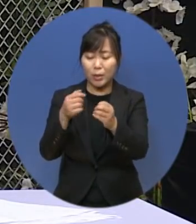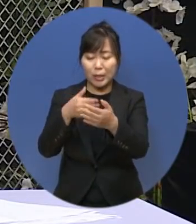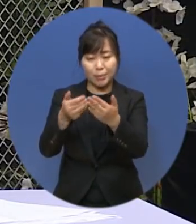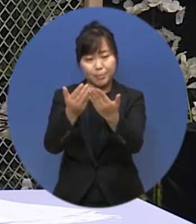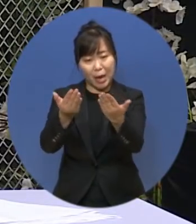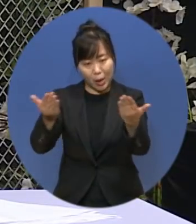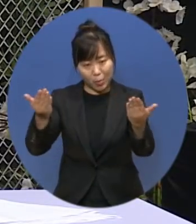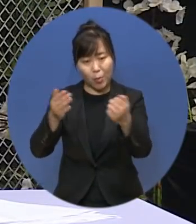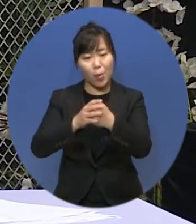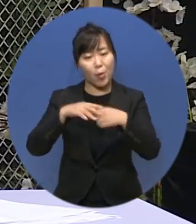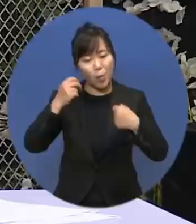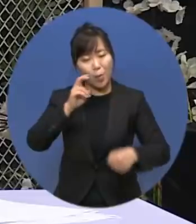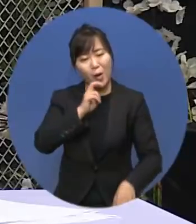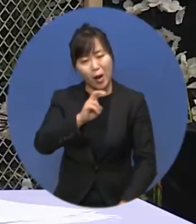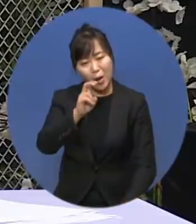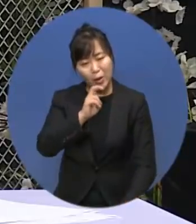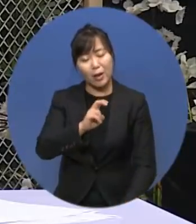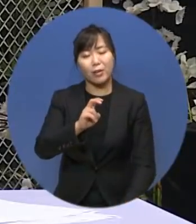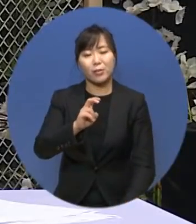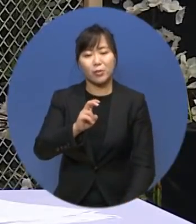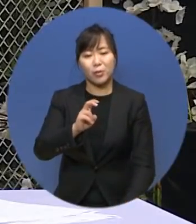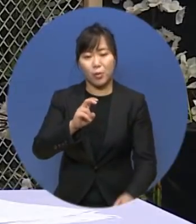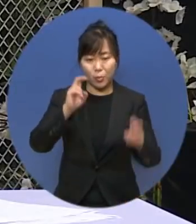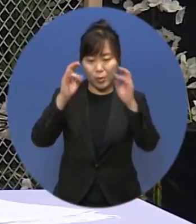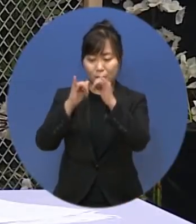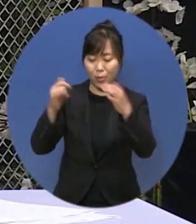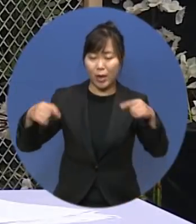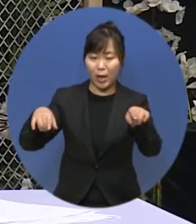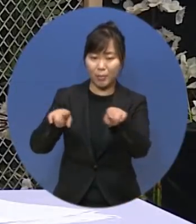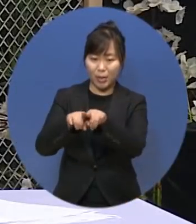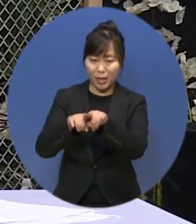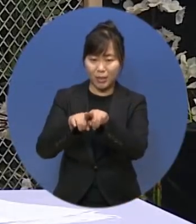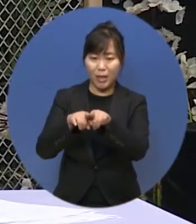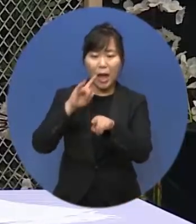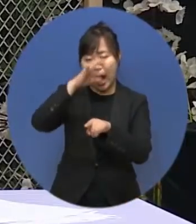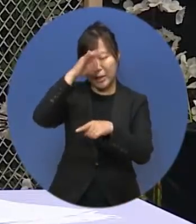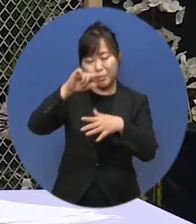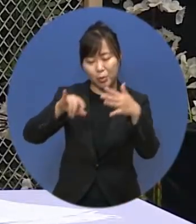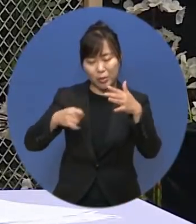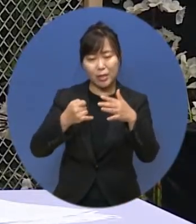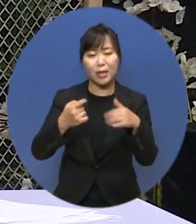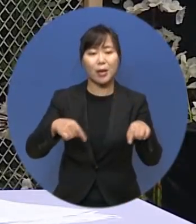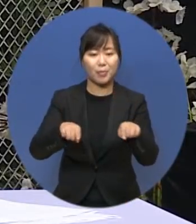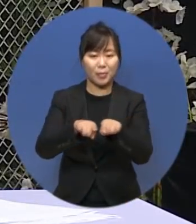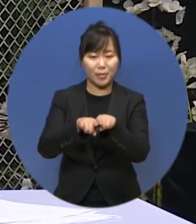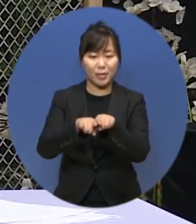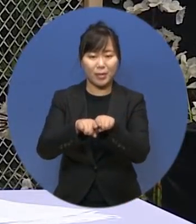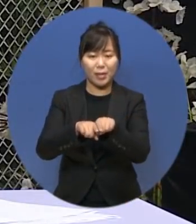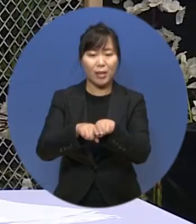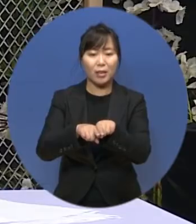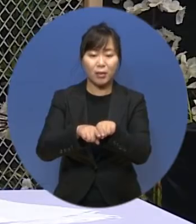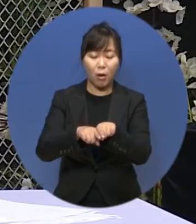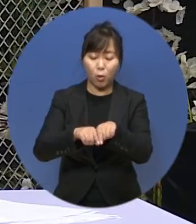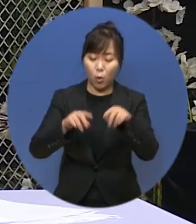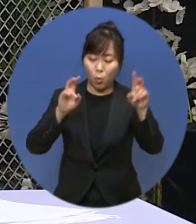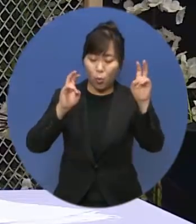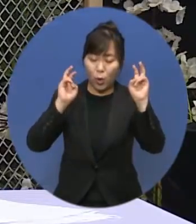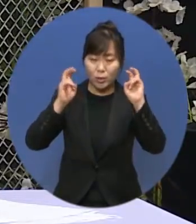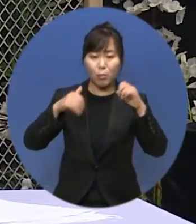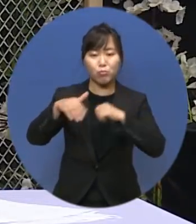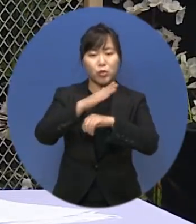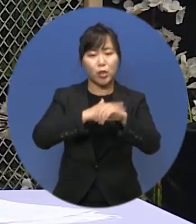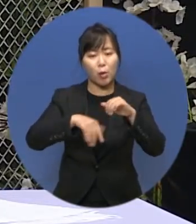하고 또 공연도 하고 또 회사원과 함께하는 그런 아트 프로젝트를 진행하고 그러다 보니까 회사 분위기가